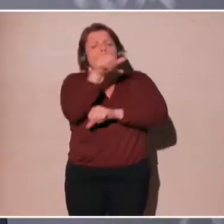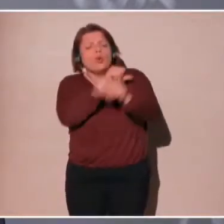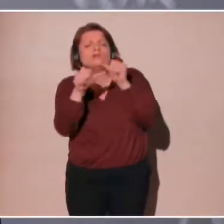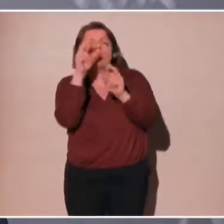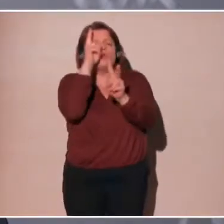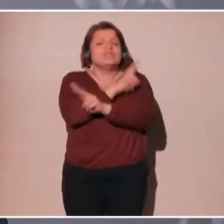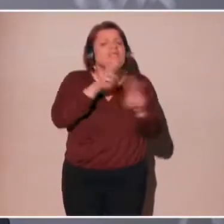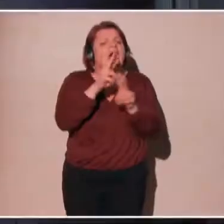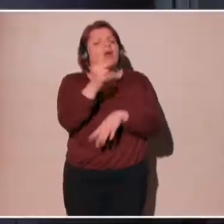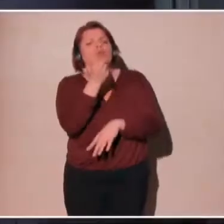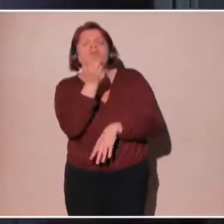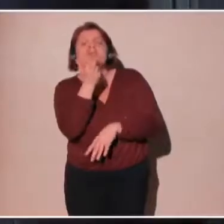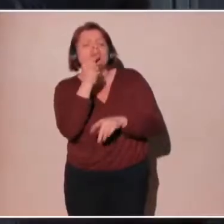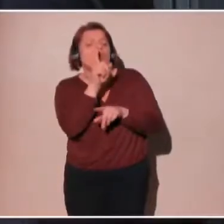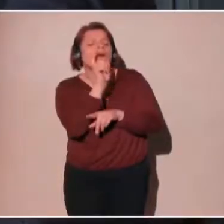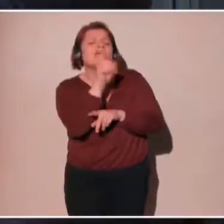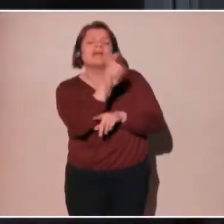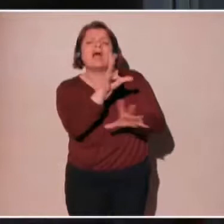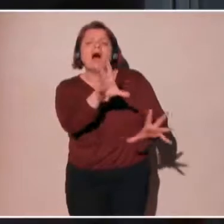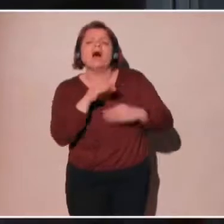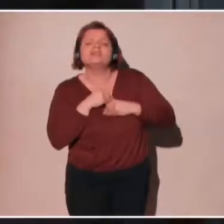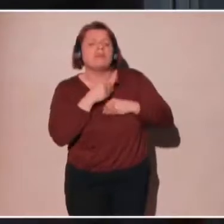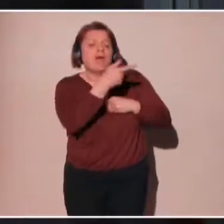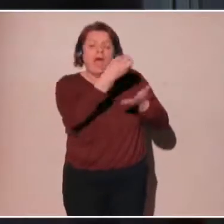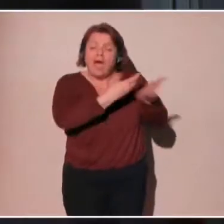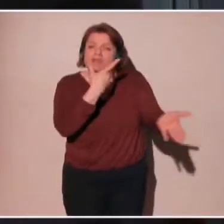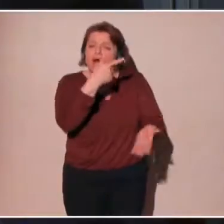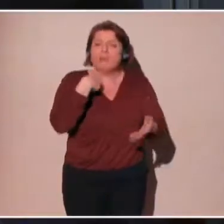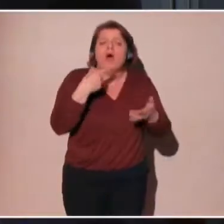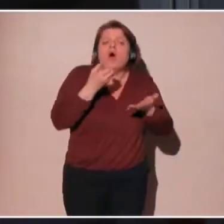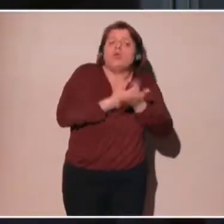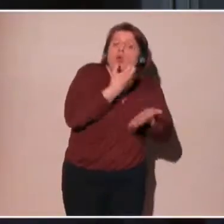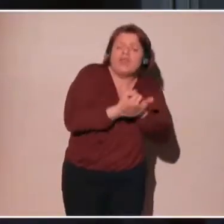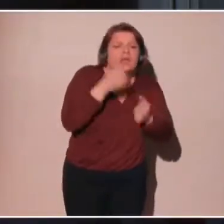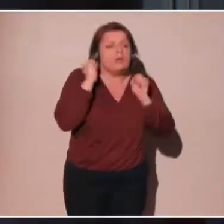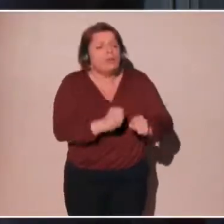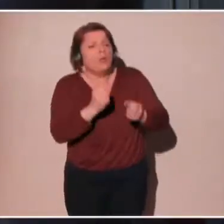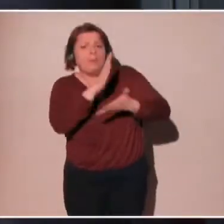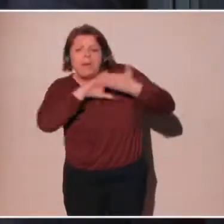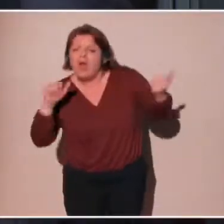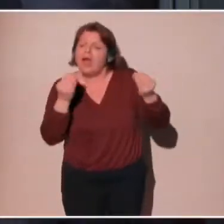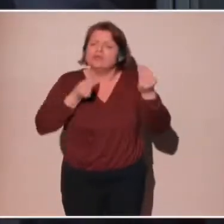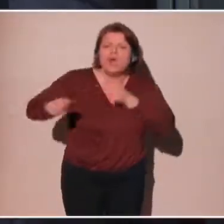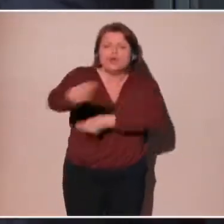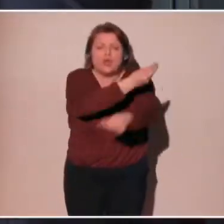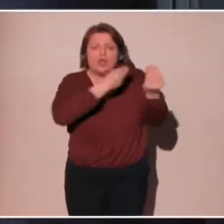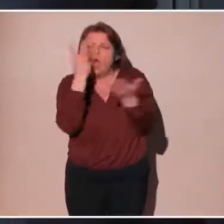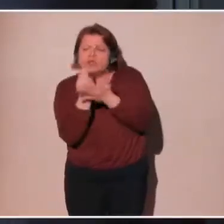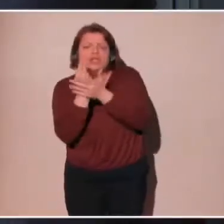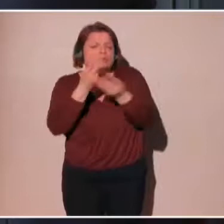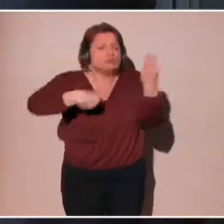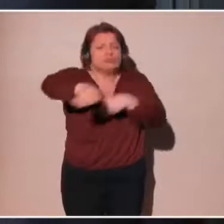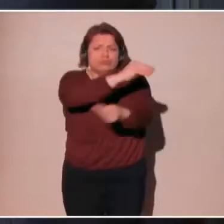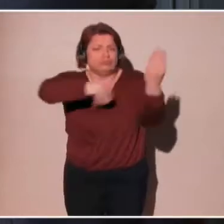d'utilisation qui nous avertissaient que nos données pouvaient être partagées, échangées, valorisées, revendues, retransmises, retraitées, enregistrées, y